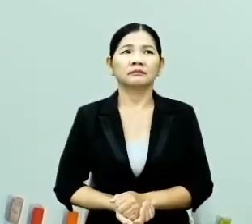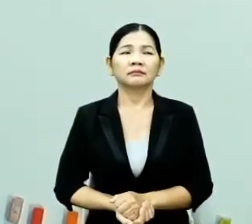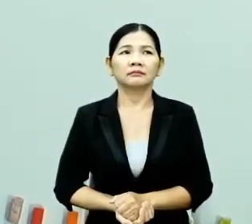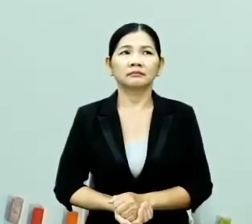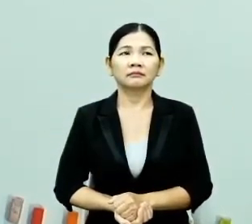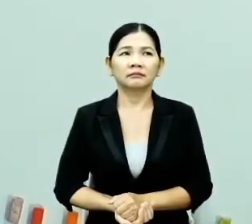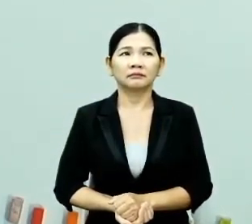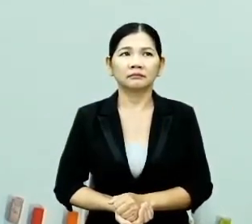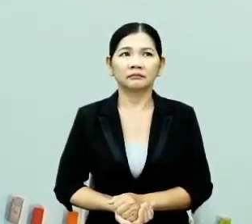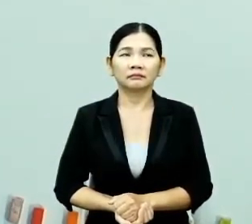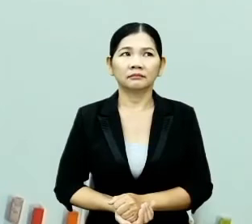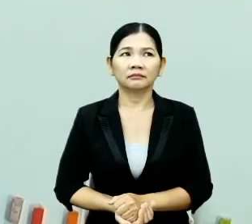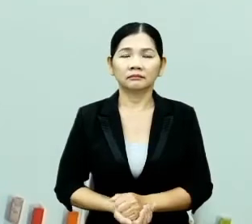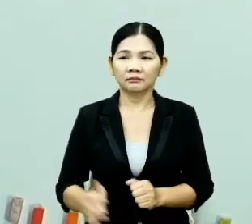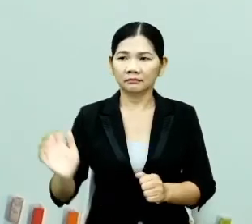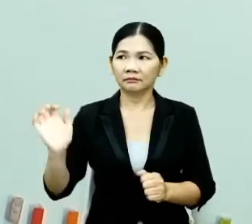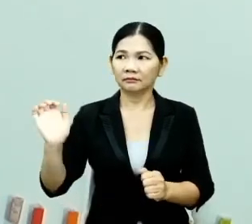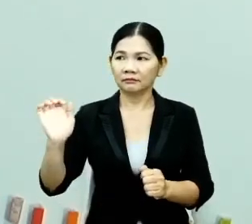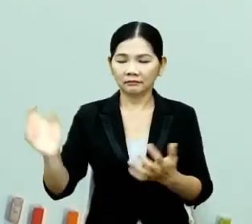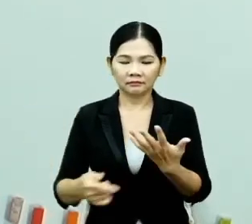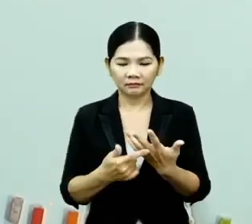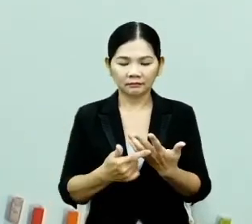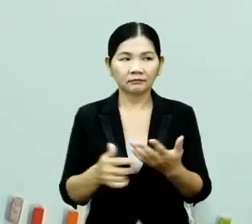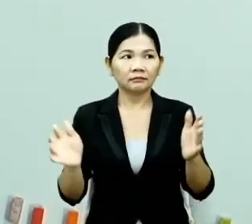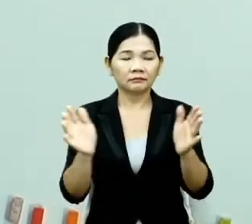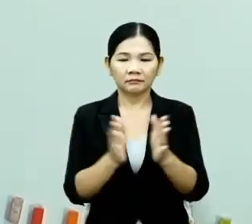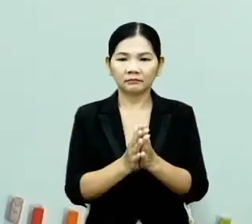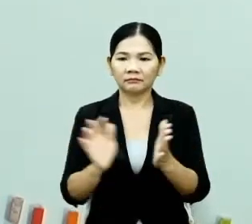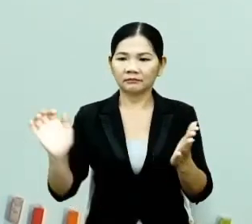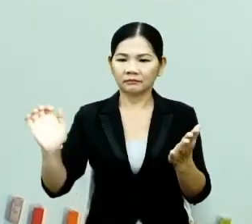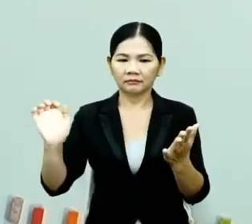ទៀតកូនចអា